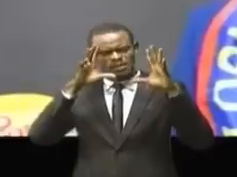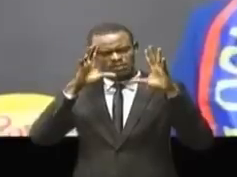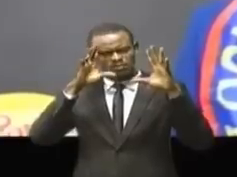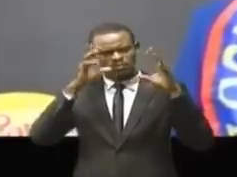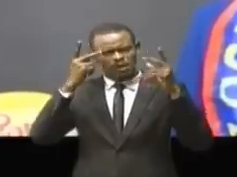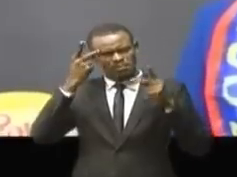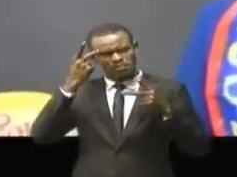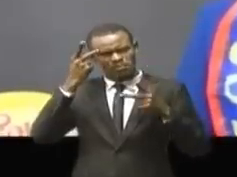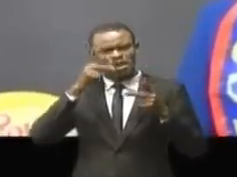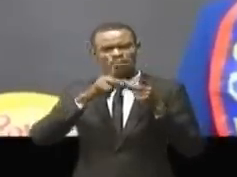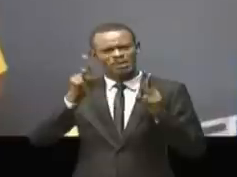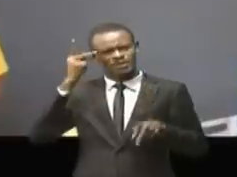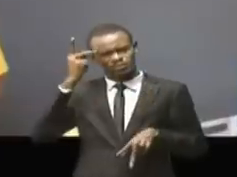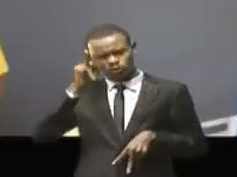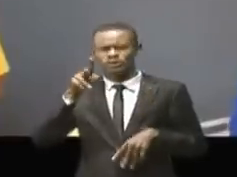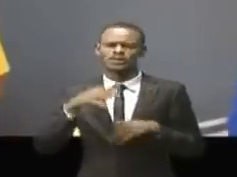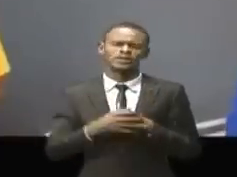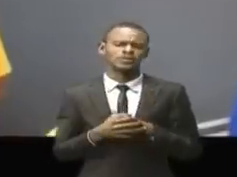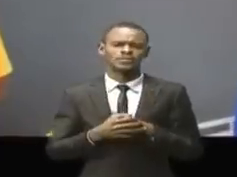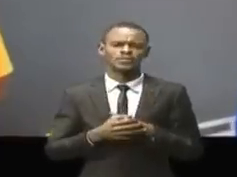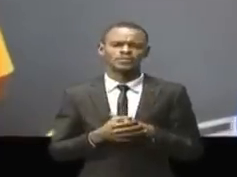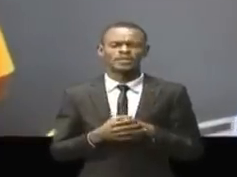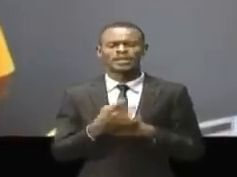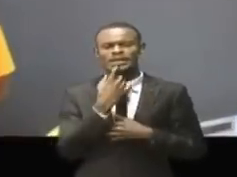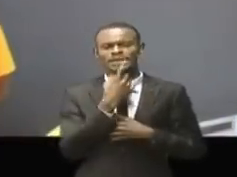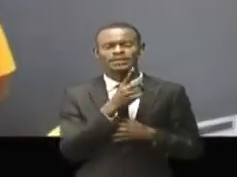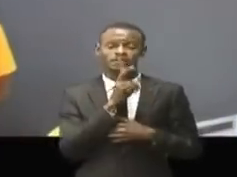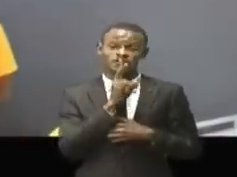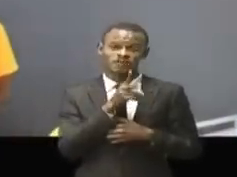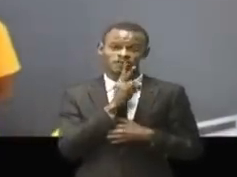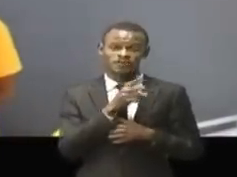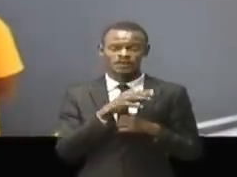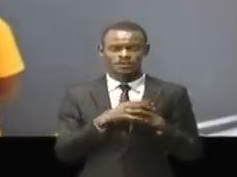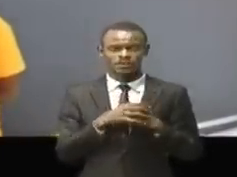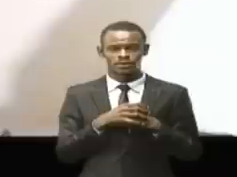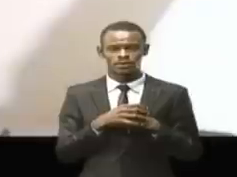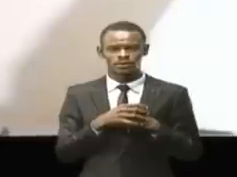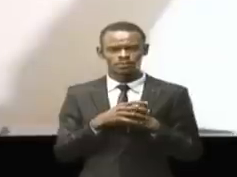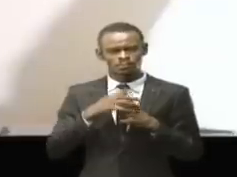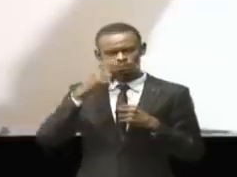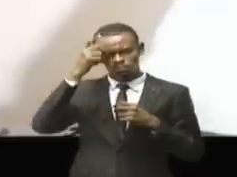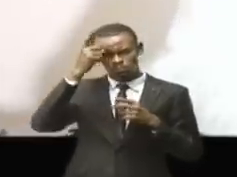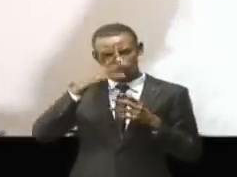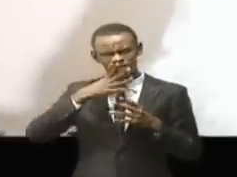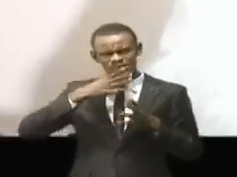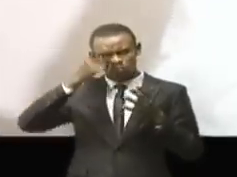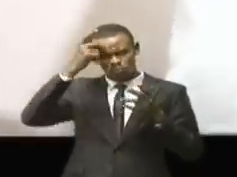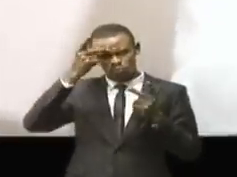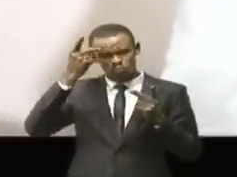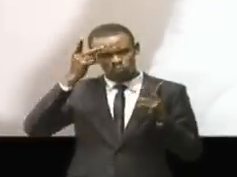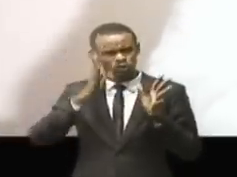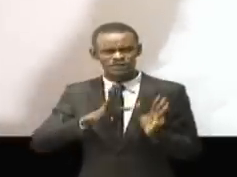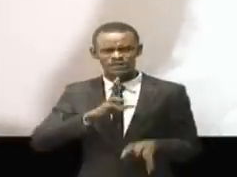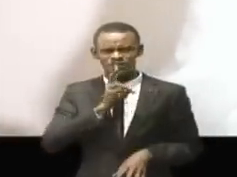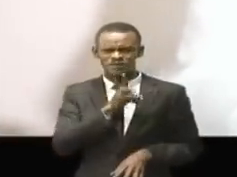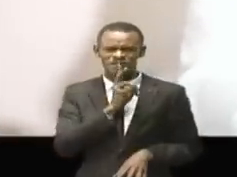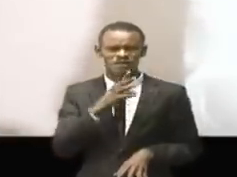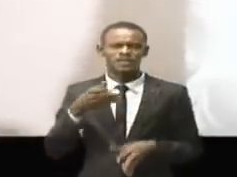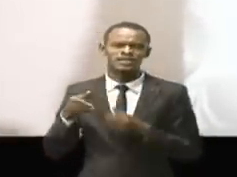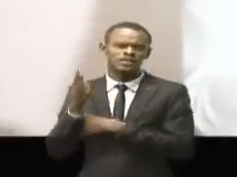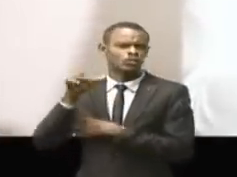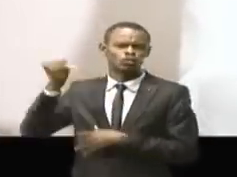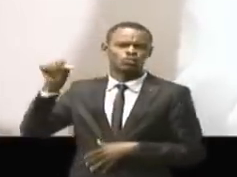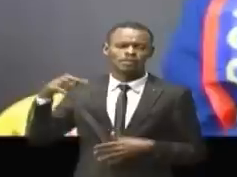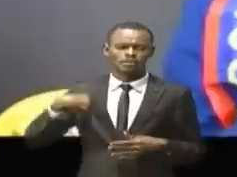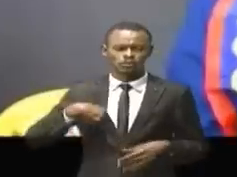Atibassaï, lève l'équivoque. Quand je dis les premiers politiciens, c'est Dieu lui-même. Nous, hommes de Dieu, nous sommes appelés